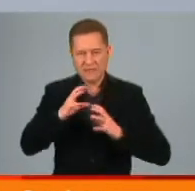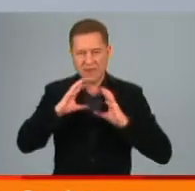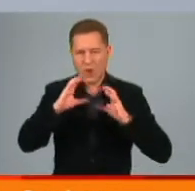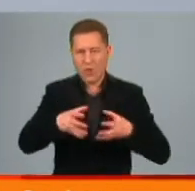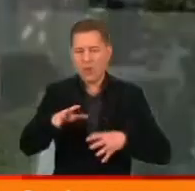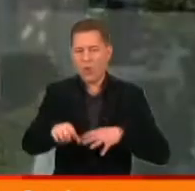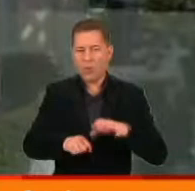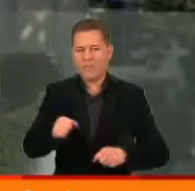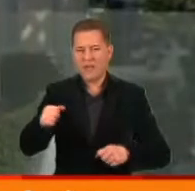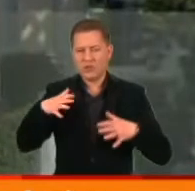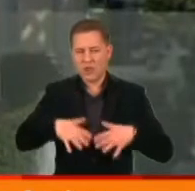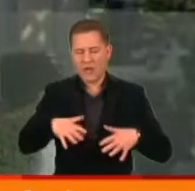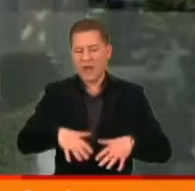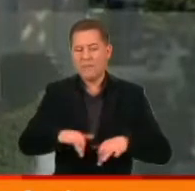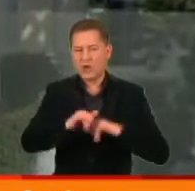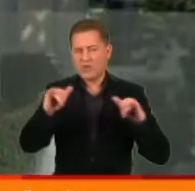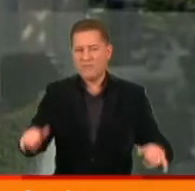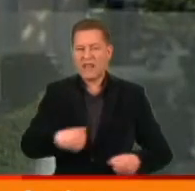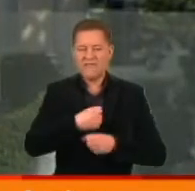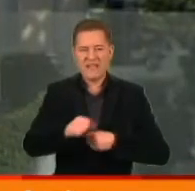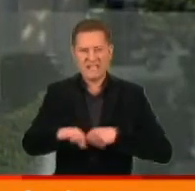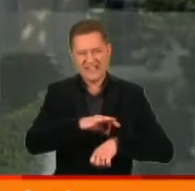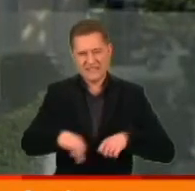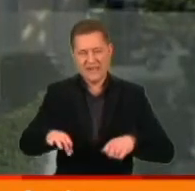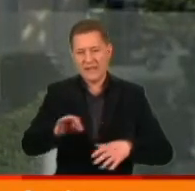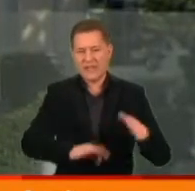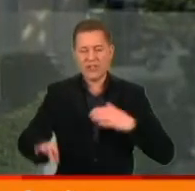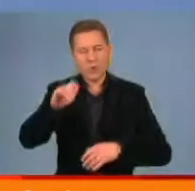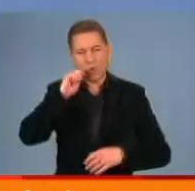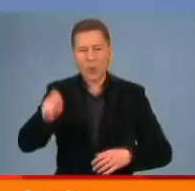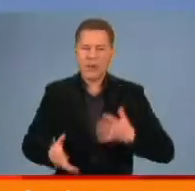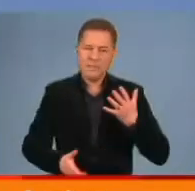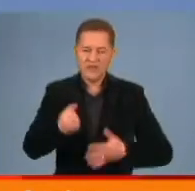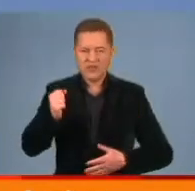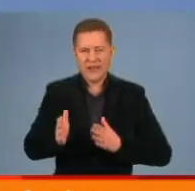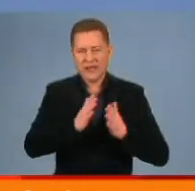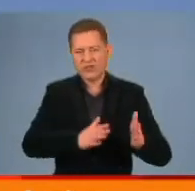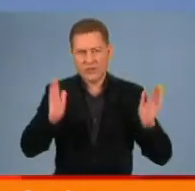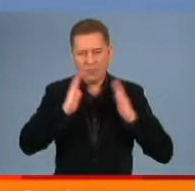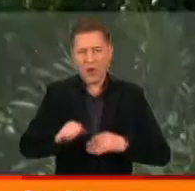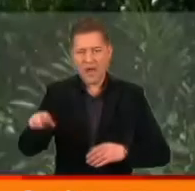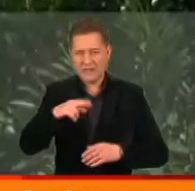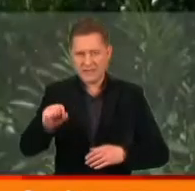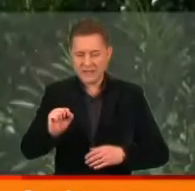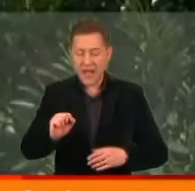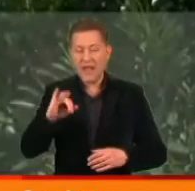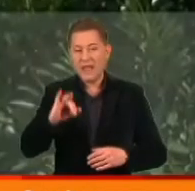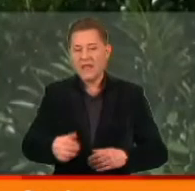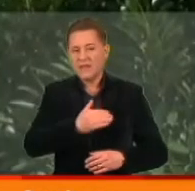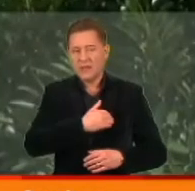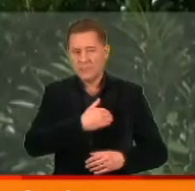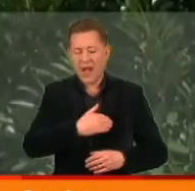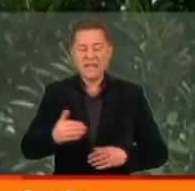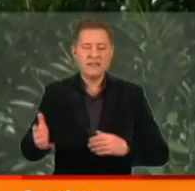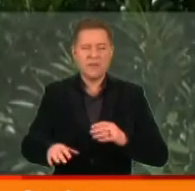окупацію Криму, розпалювання насилля на сході України, підтримку режиму Асада і намагання підірвати західні